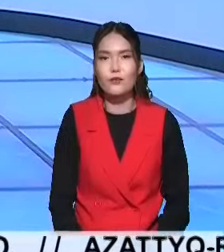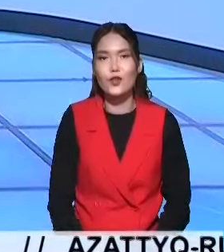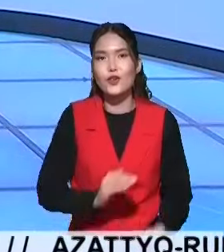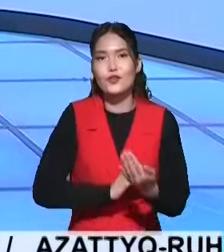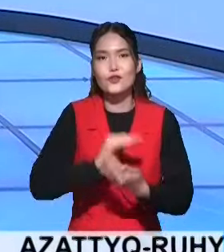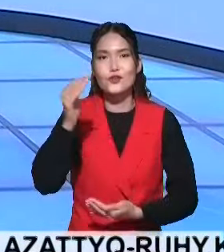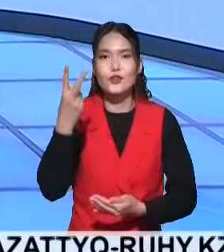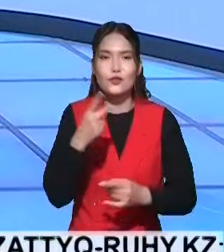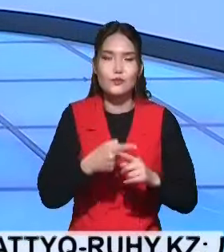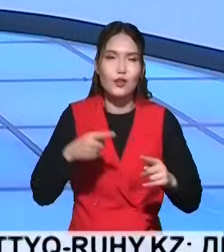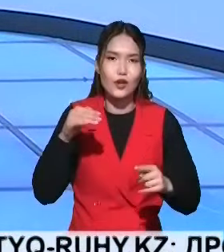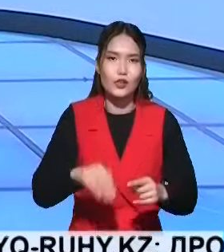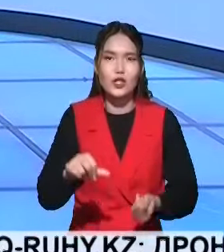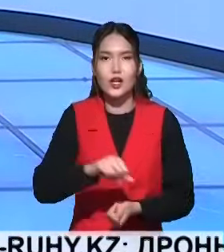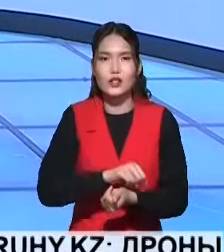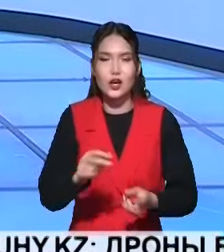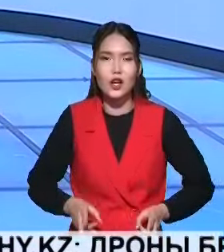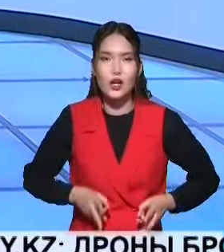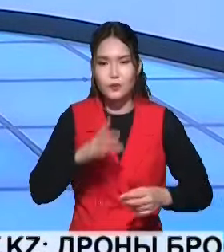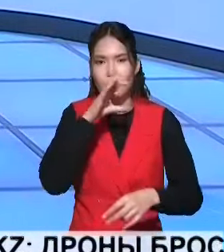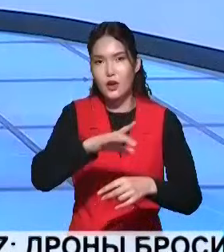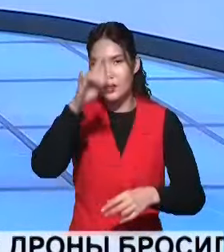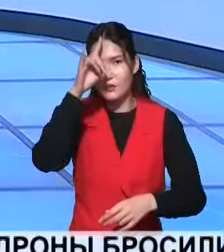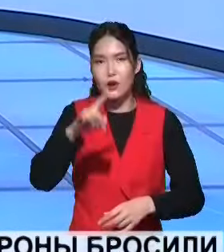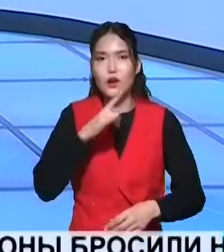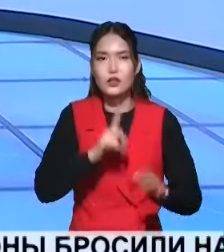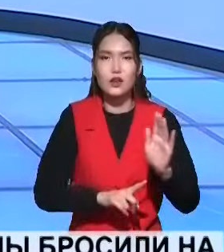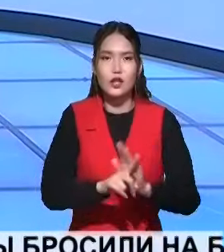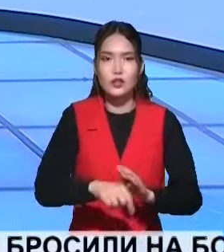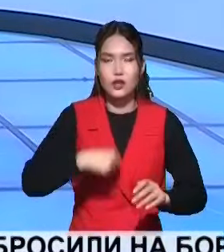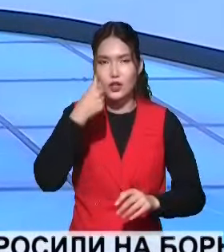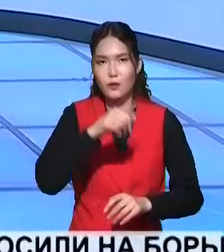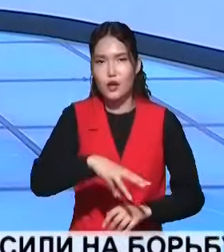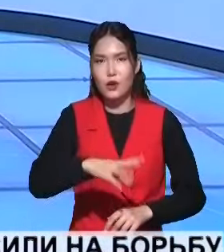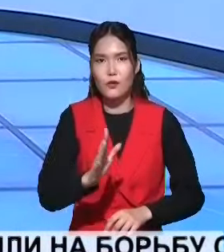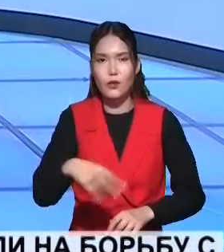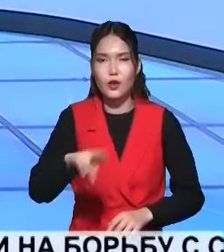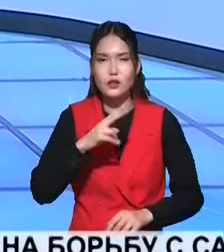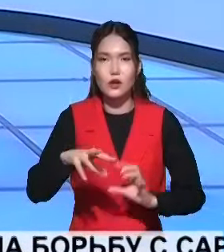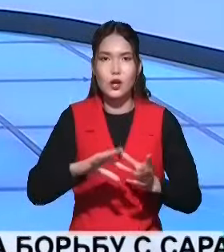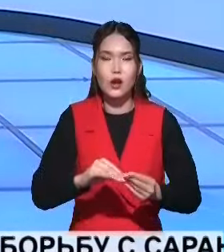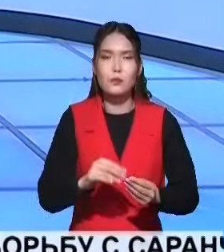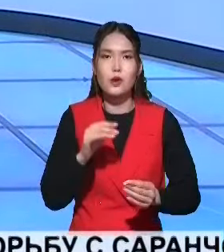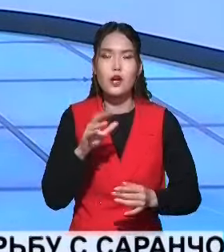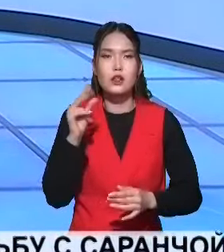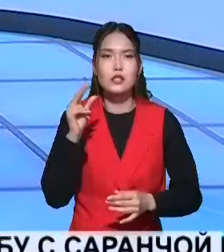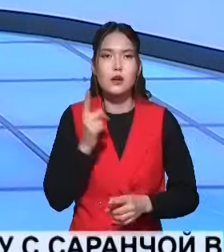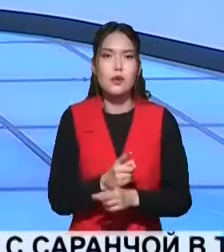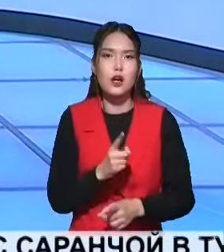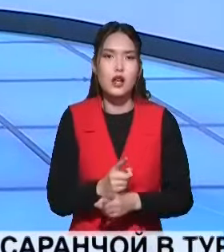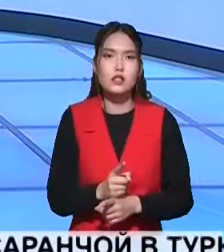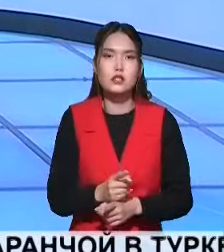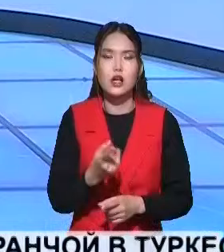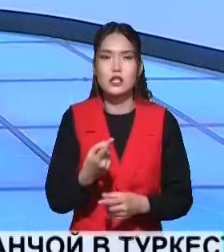Свыше 2500 наркопреступлений выявили в Казахстане с начала года. В МВД говорят, основной трафик запрещенных веществ идет с